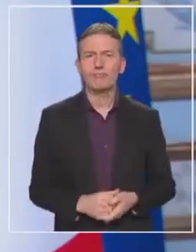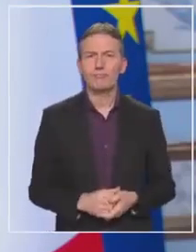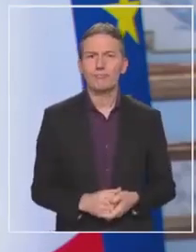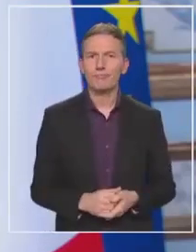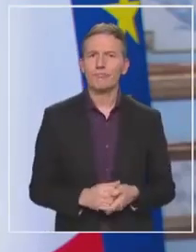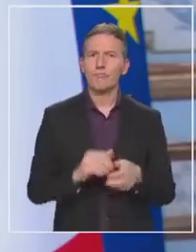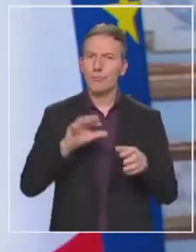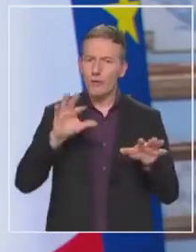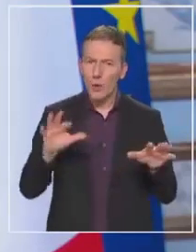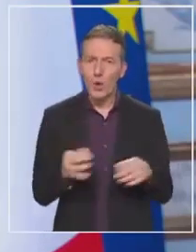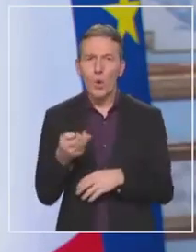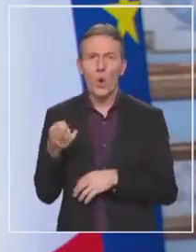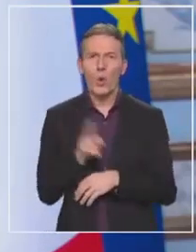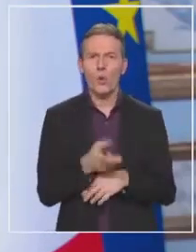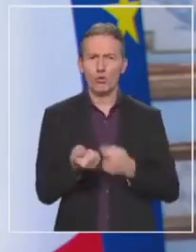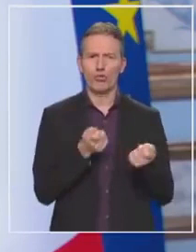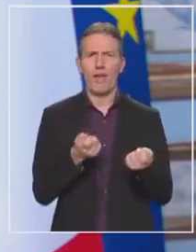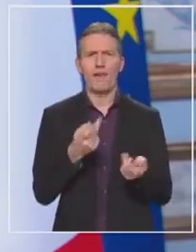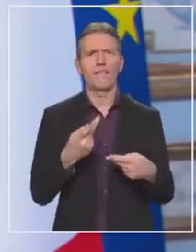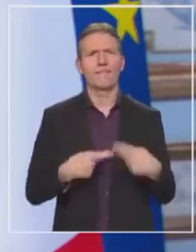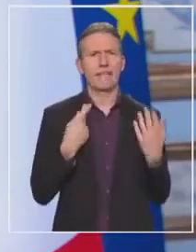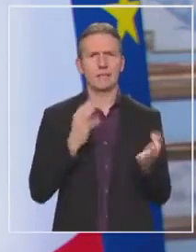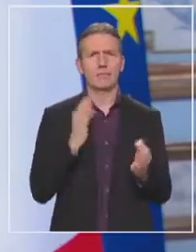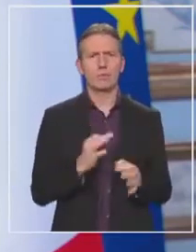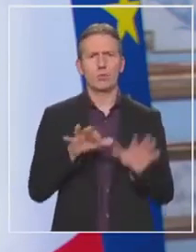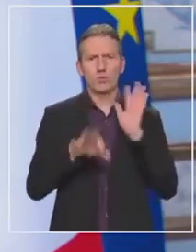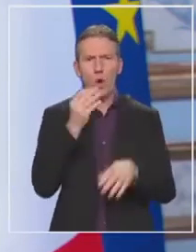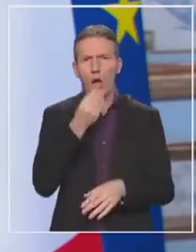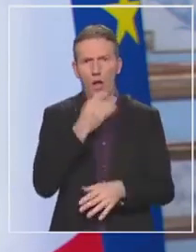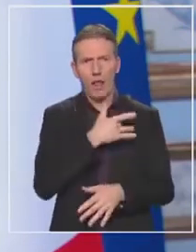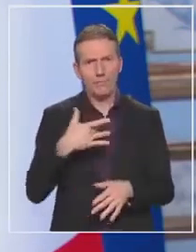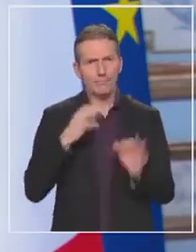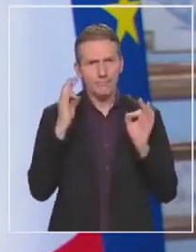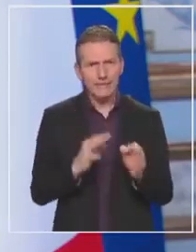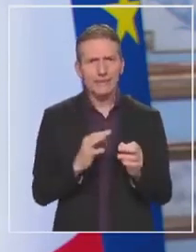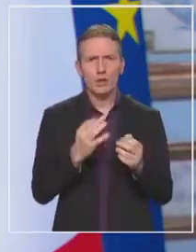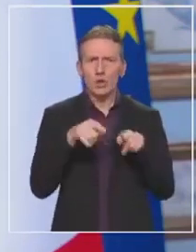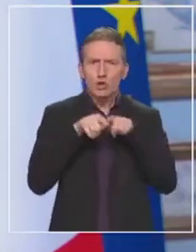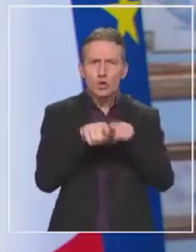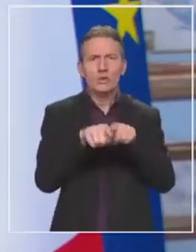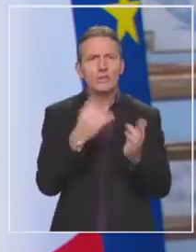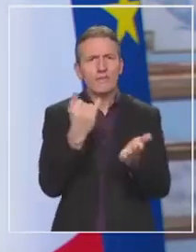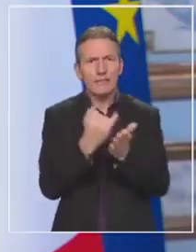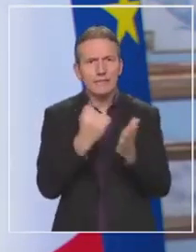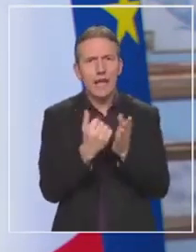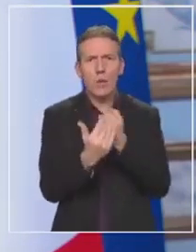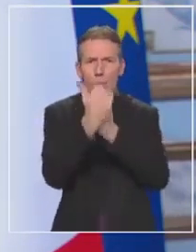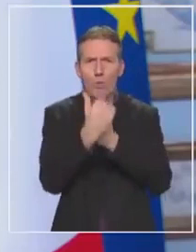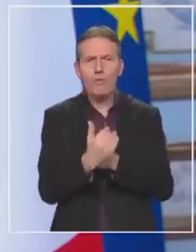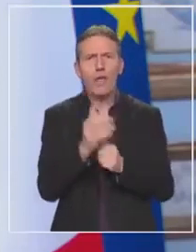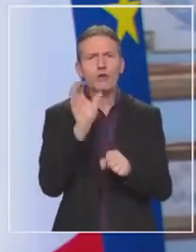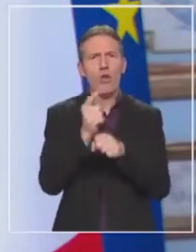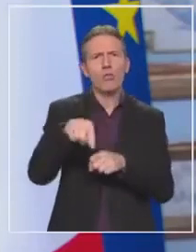retrouver la maîtrise de notre vie si choisir notre alimentation s'est assurée la justice fiscale c'est nous protéger contre nos ennemis